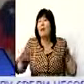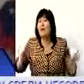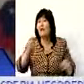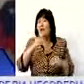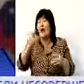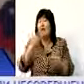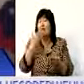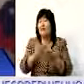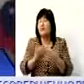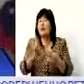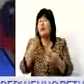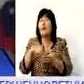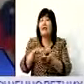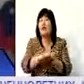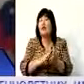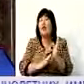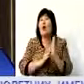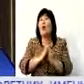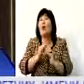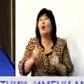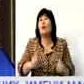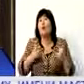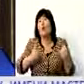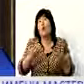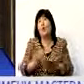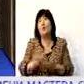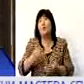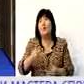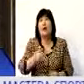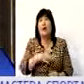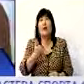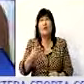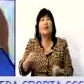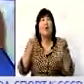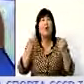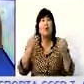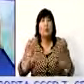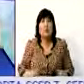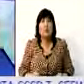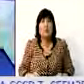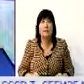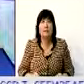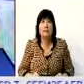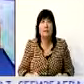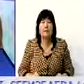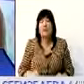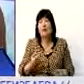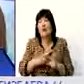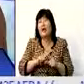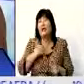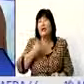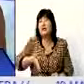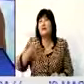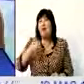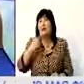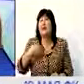Она символизирует единство и устремленность к новому нашей страны, богатство ее культуры. На этом семинаре